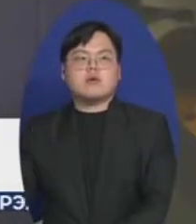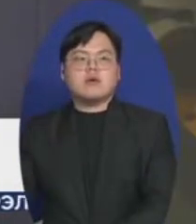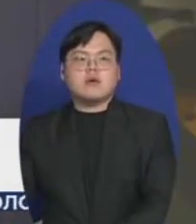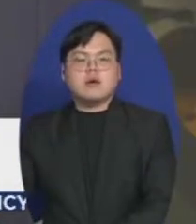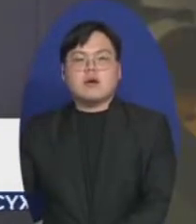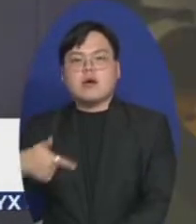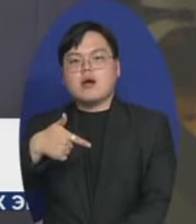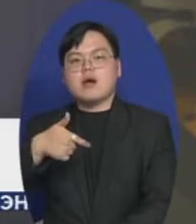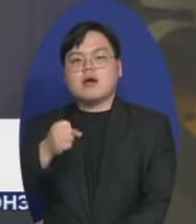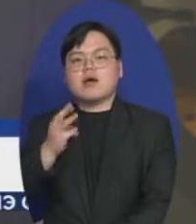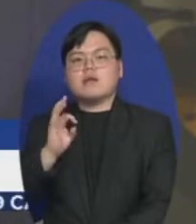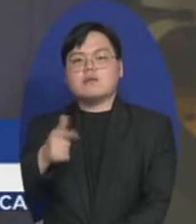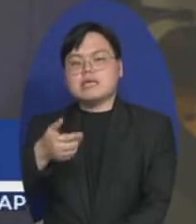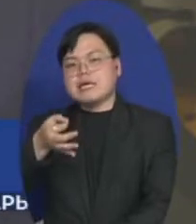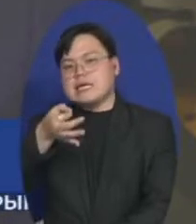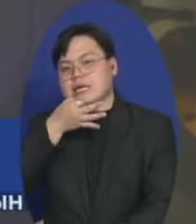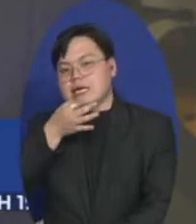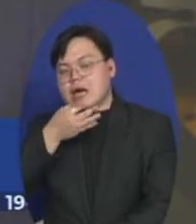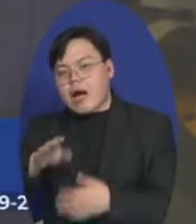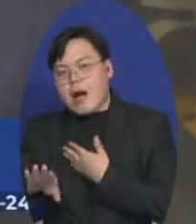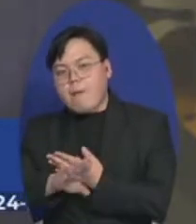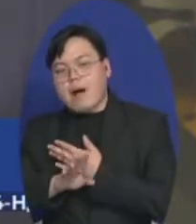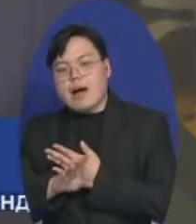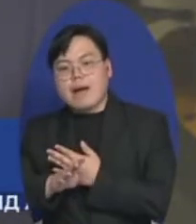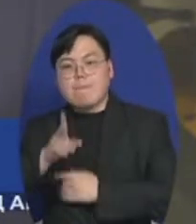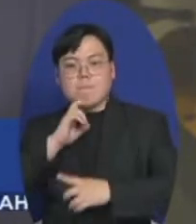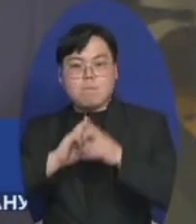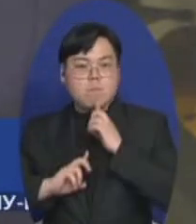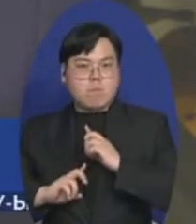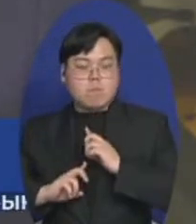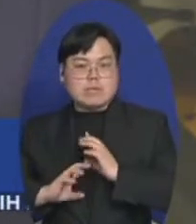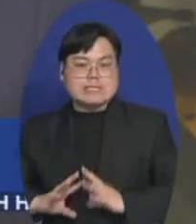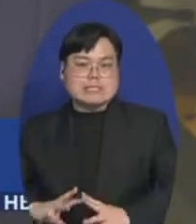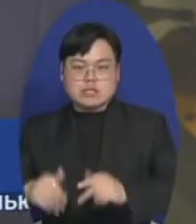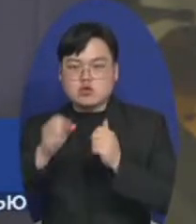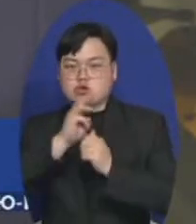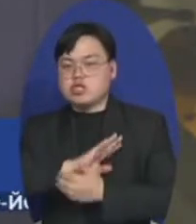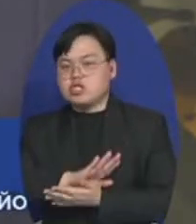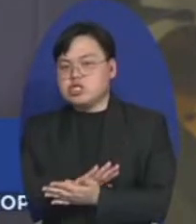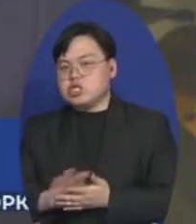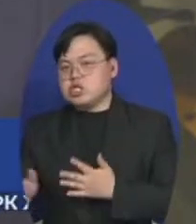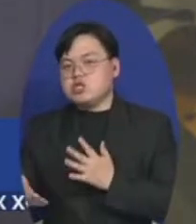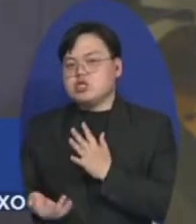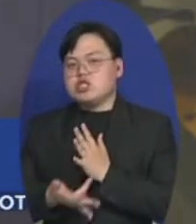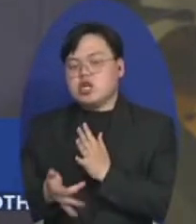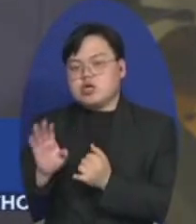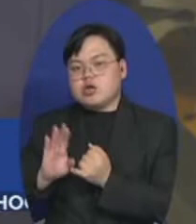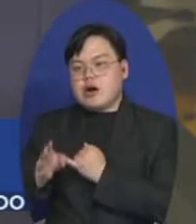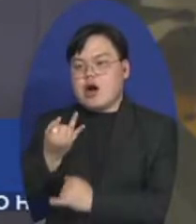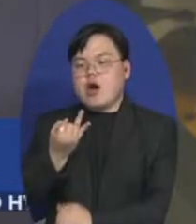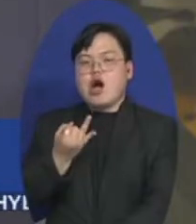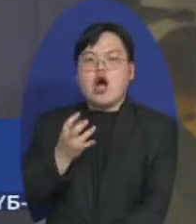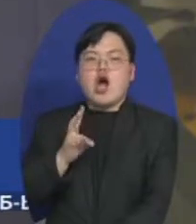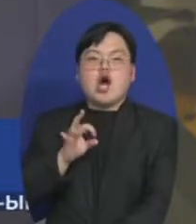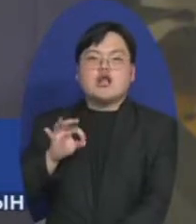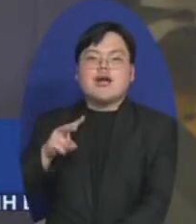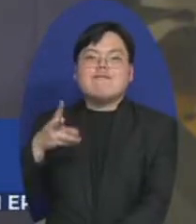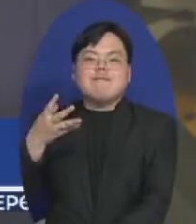За гамшигаас урьдчилан сэргийлэх эрслийг бууруулахад сүүлийн үеийн дэвшилтэт техник технологи